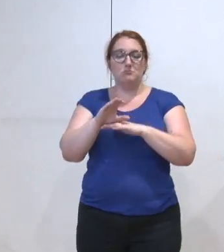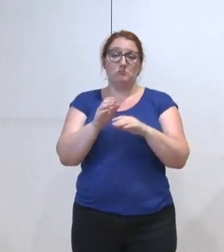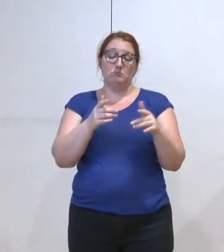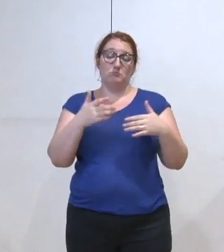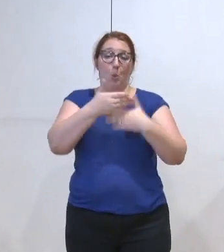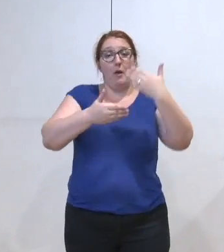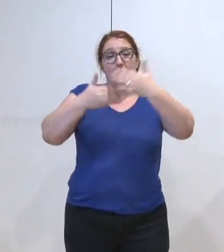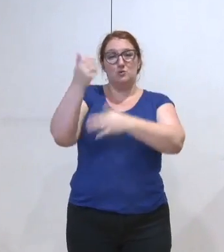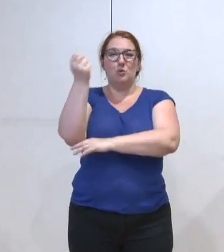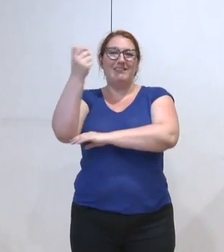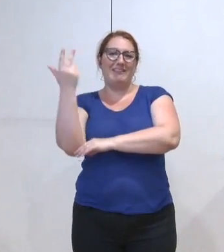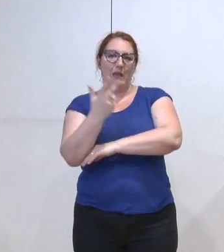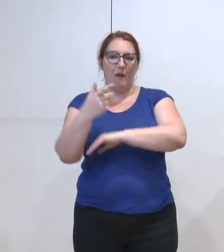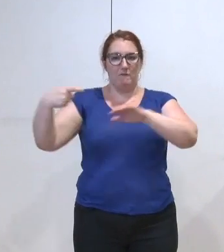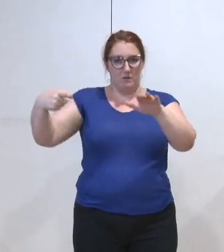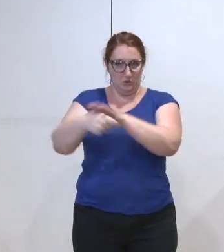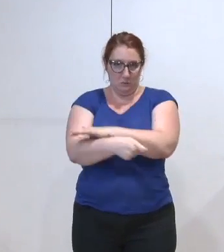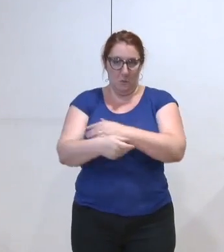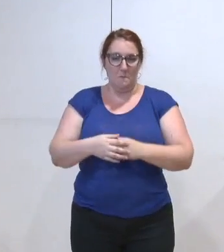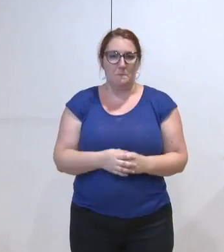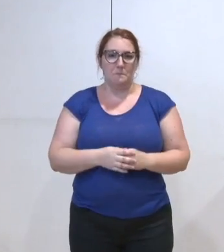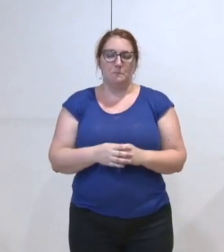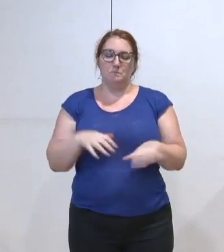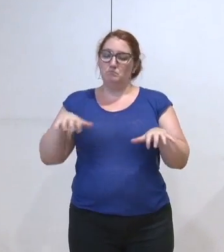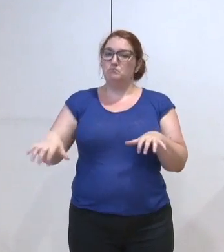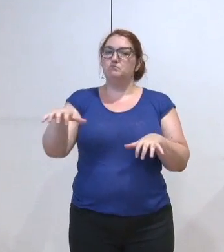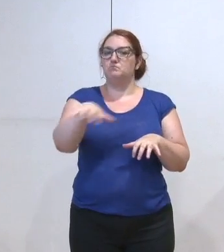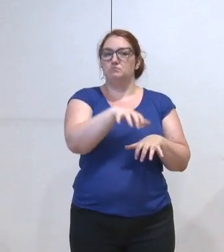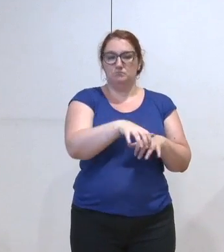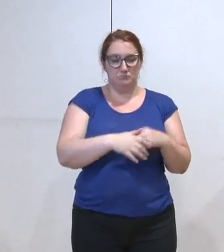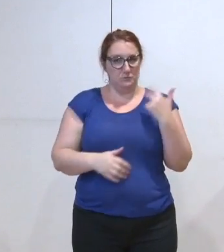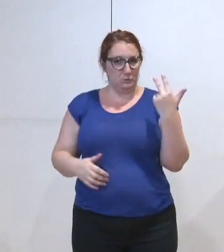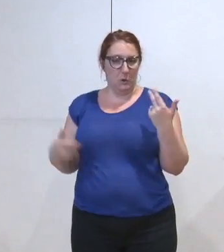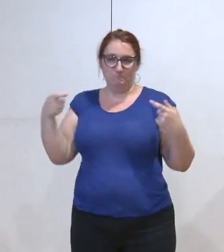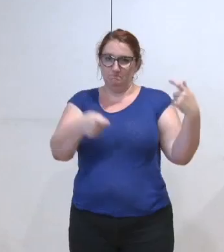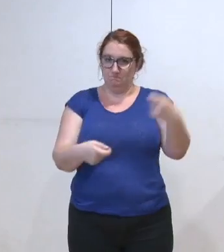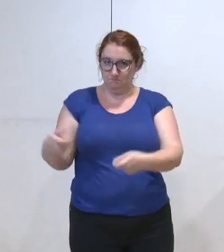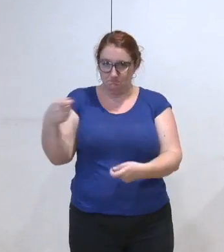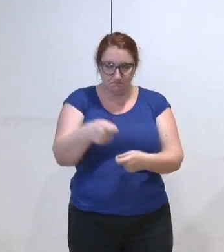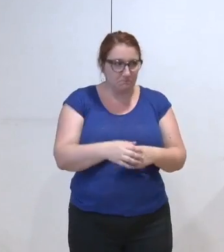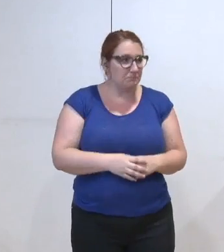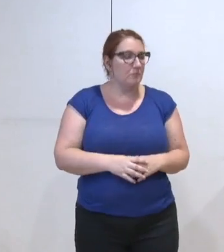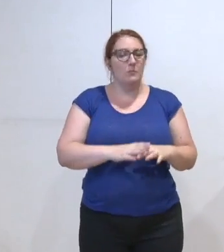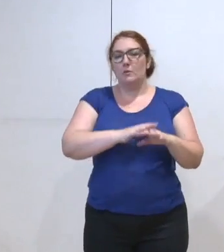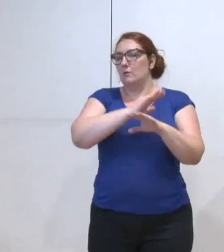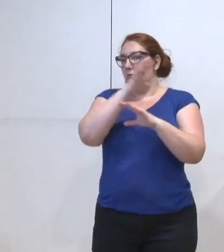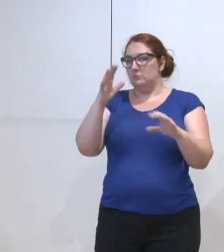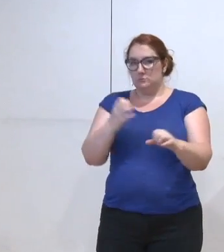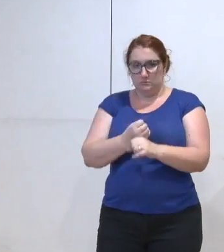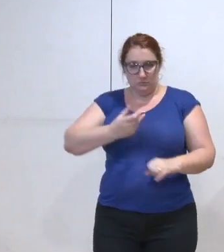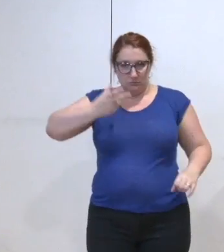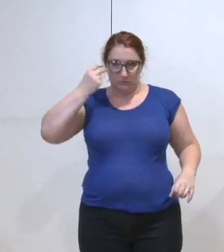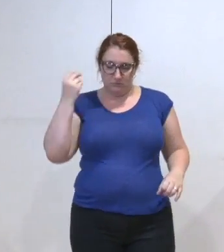très brièvement il y a donc vous l'avez compris la possibilité d'agir avec un